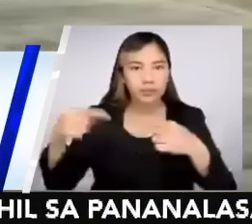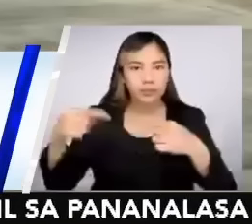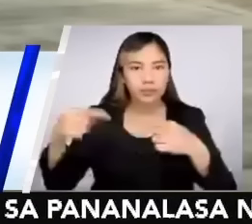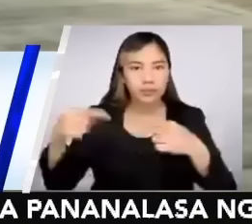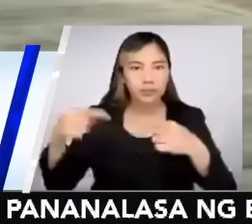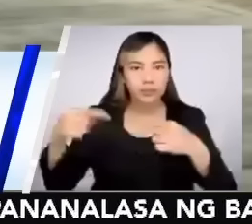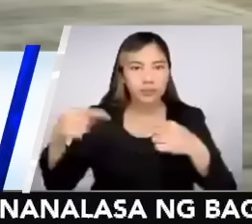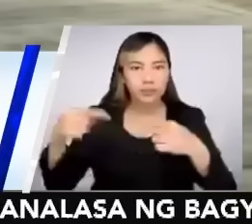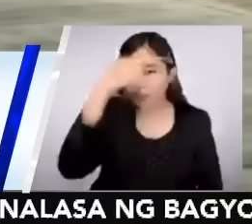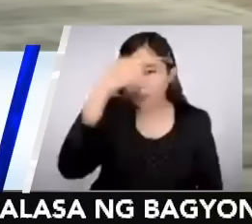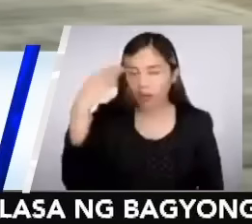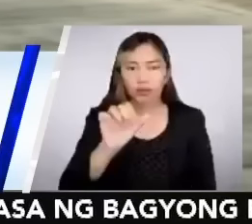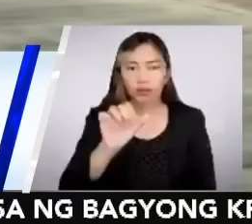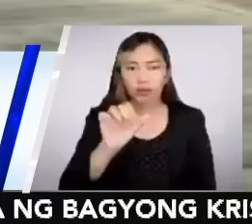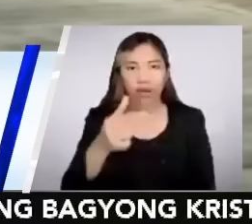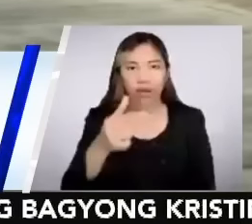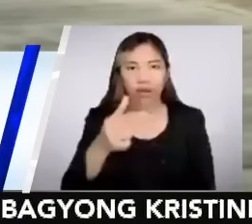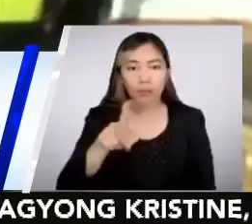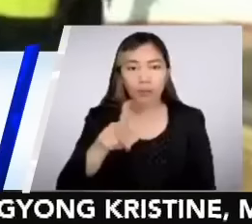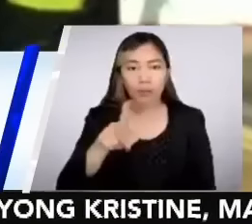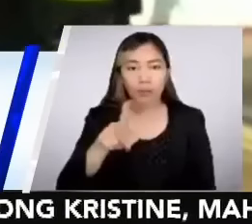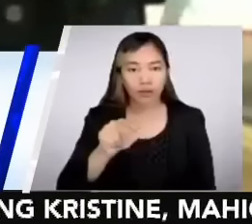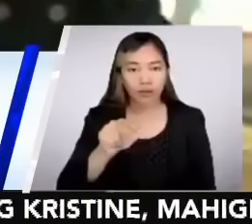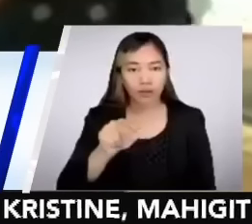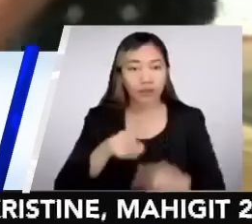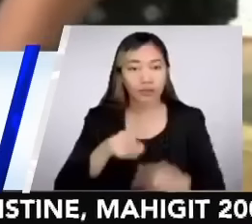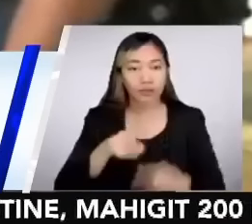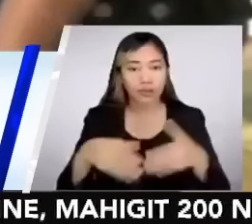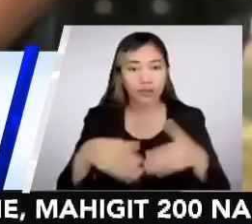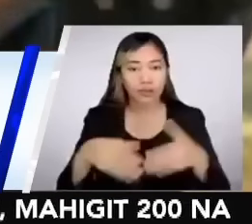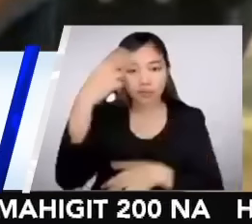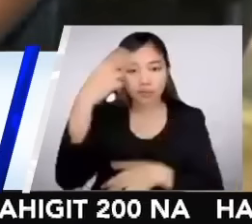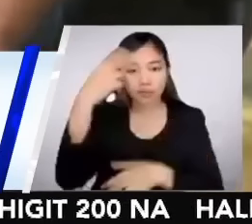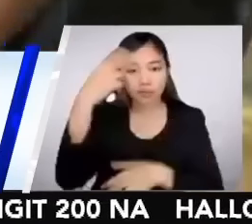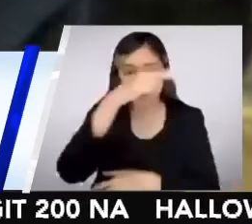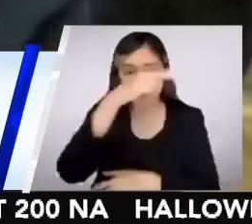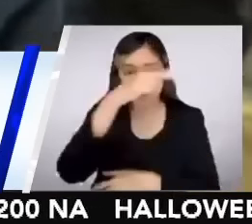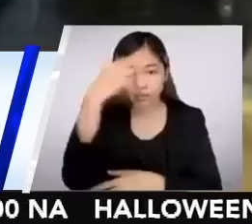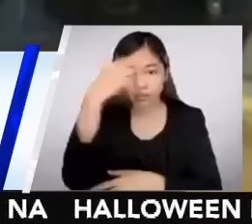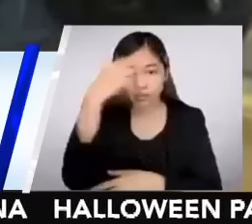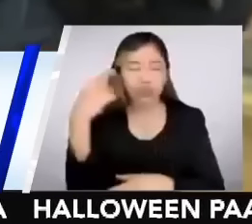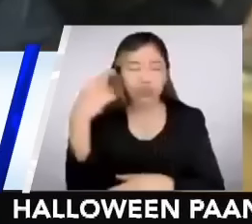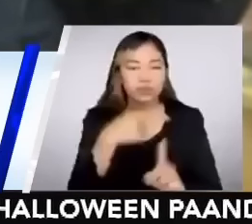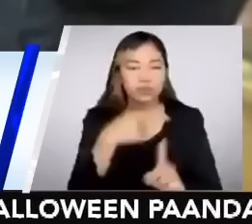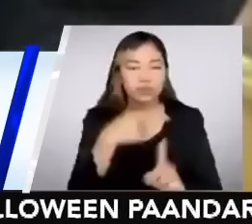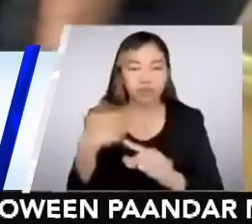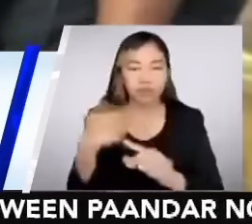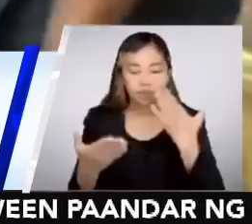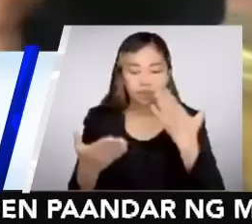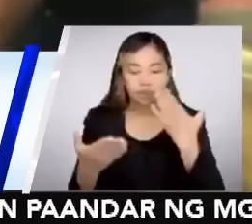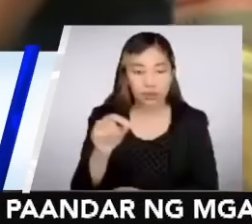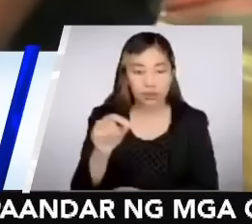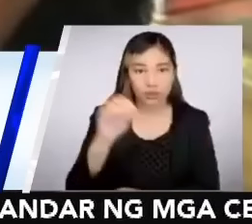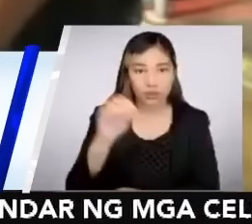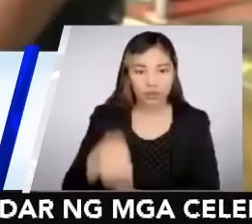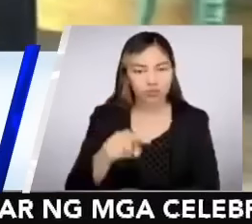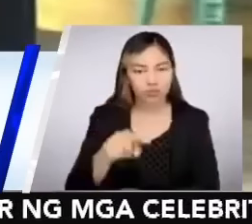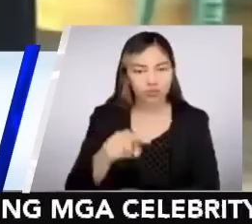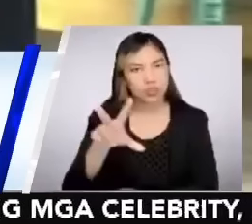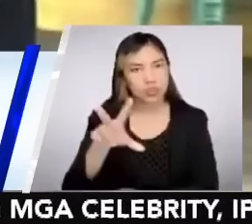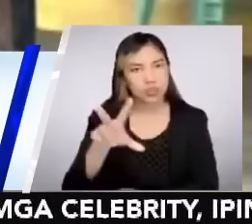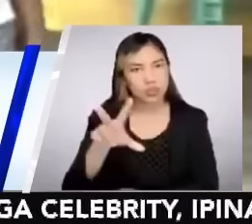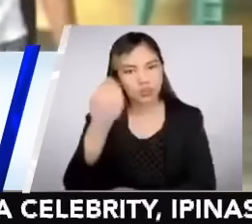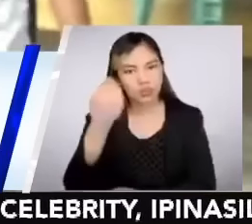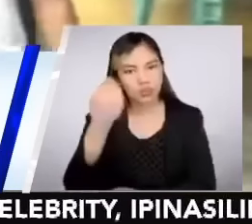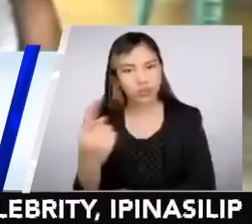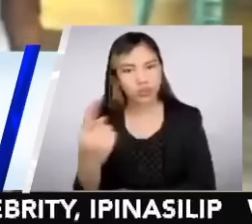ng Roman Catholic Cemetery ay 20 hanggang 30% pa lamang ito ng inaasahang bilang ng mga bibisita dito sa sementeryo. Ngayon pa lang